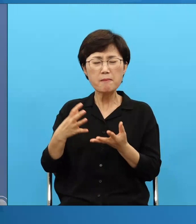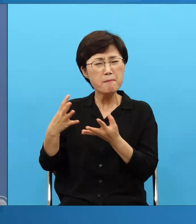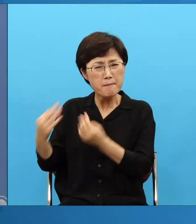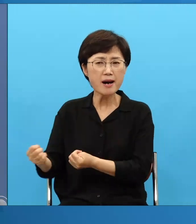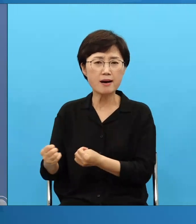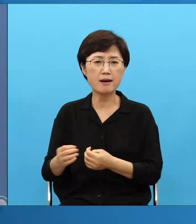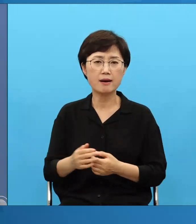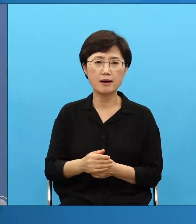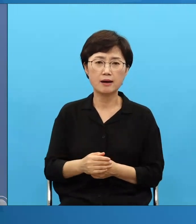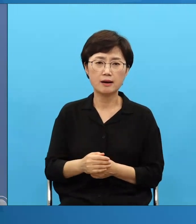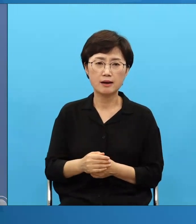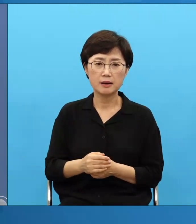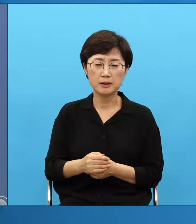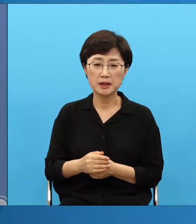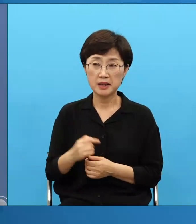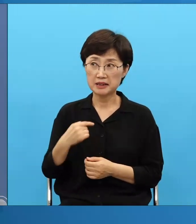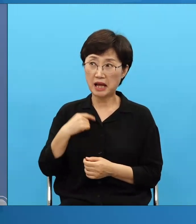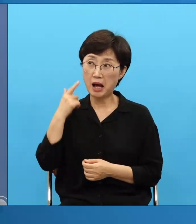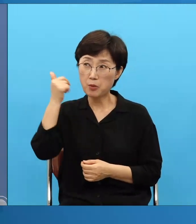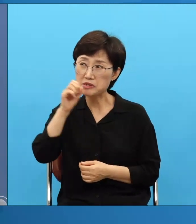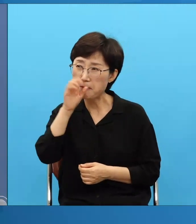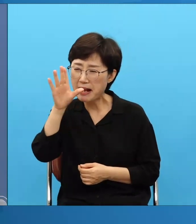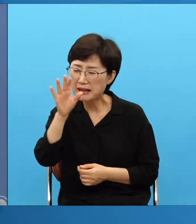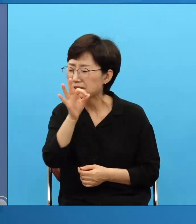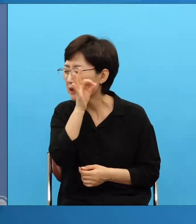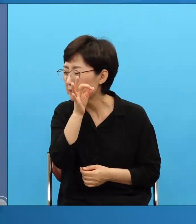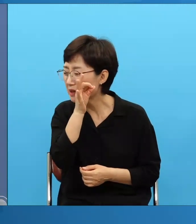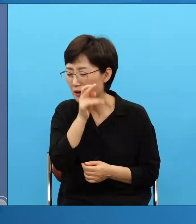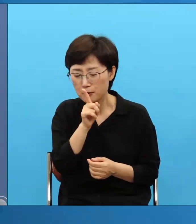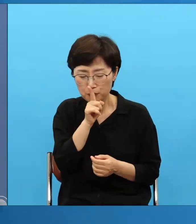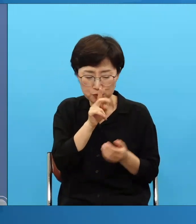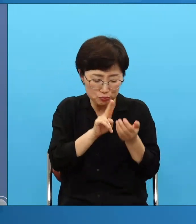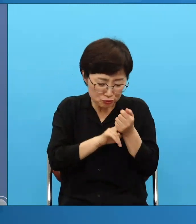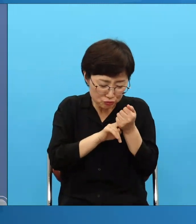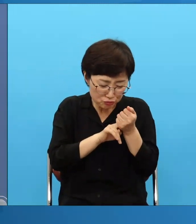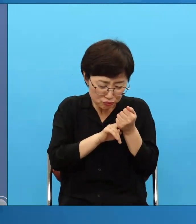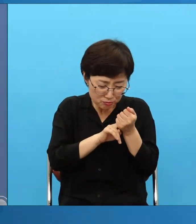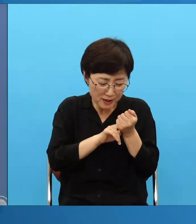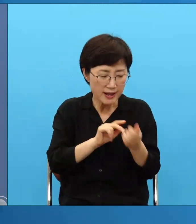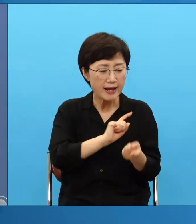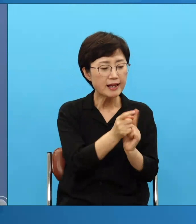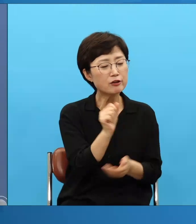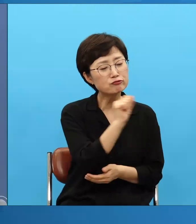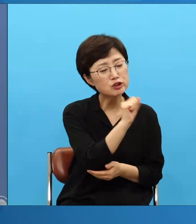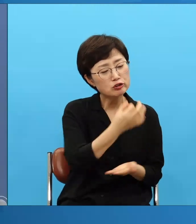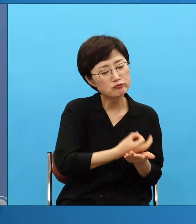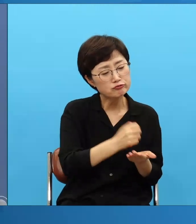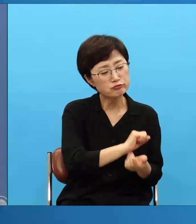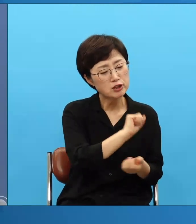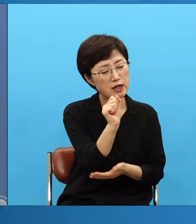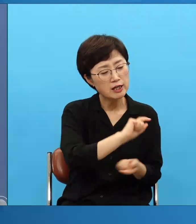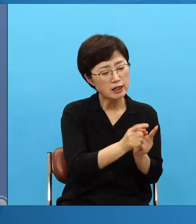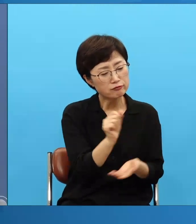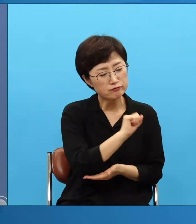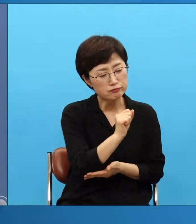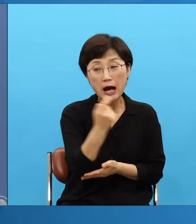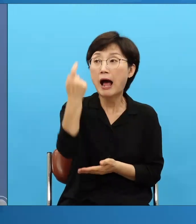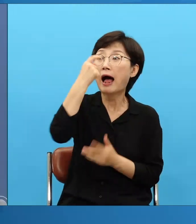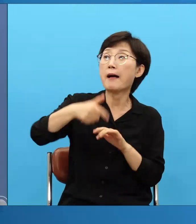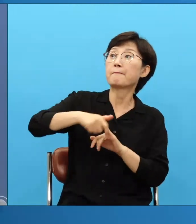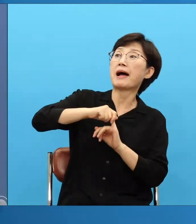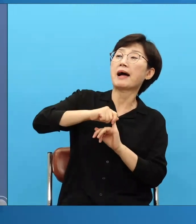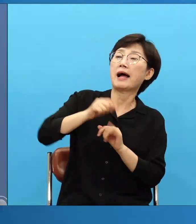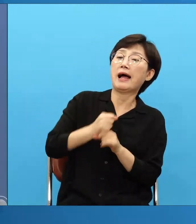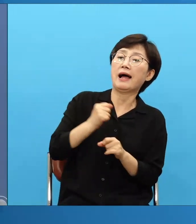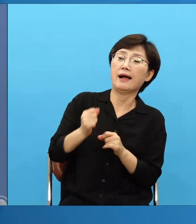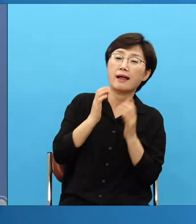가지고요. 대리운전하다가 교인에게 들키고. And then because they're suffering so much, they're driving for other people and they're caught 웃깁니다. by their church members. It's